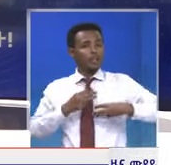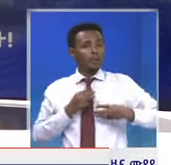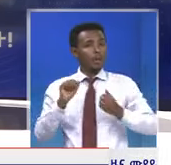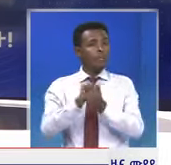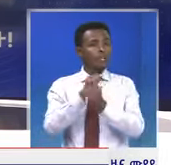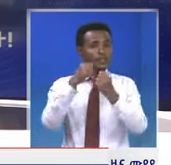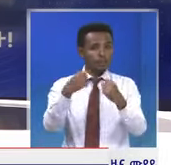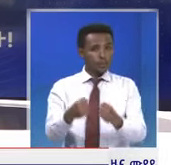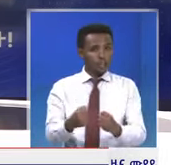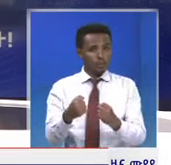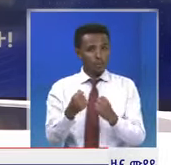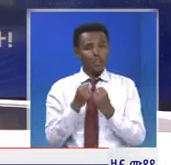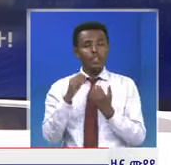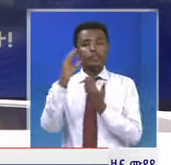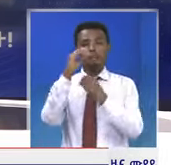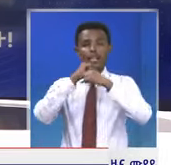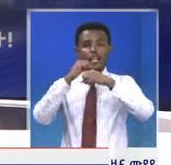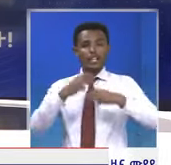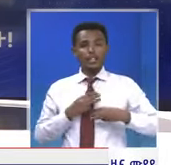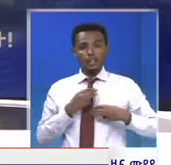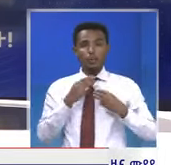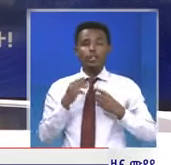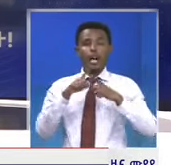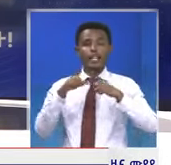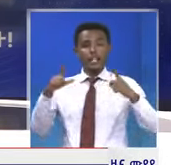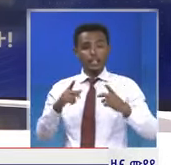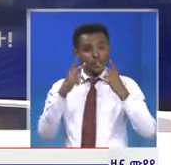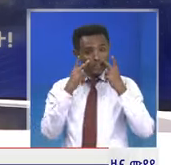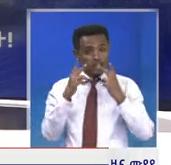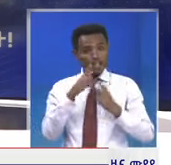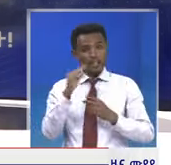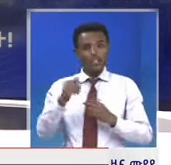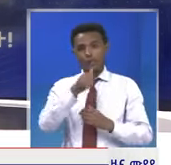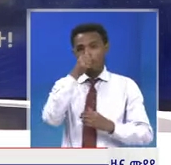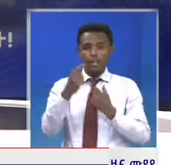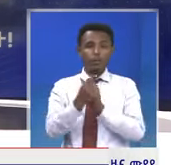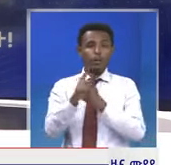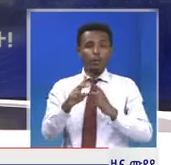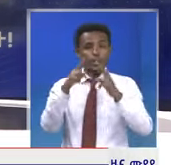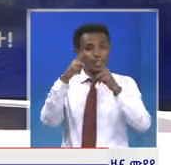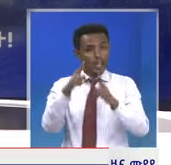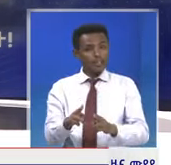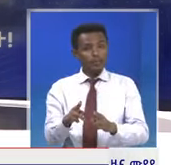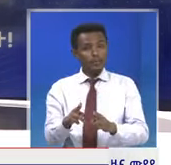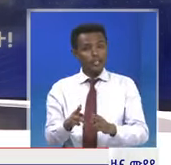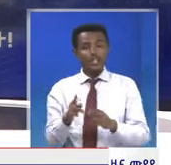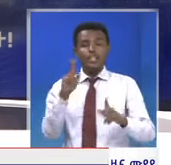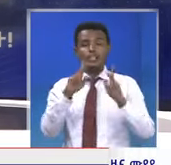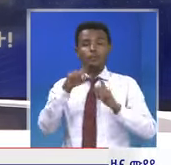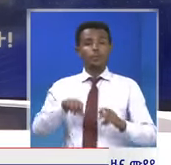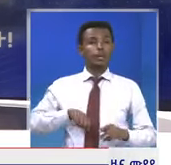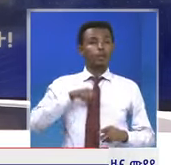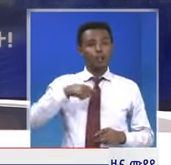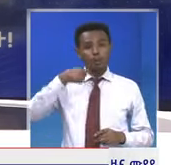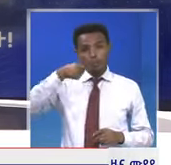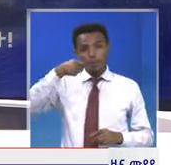መቻሉ የመከላከያ ሰራዊትን ኃያልነት ያሳየና የኢትዮጵያን ሉዓላዊነት ያስከበረ ህዝብንም ያኮራ ነው